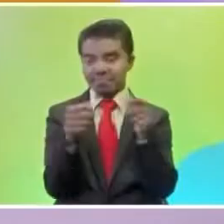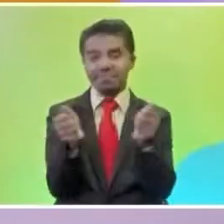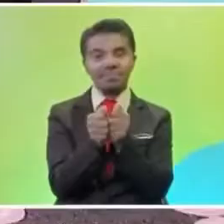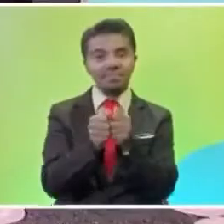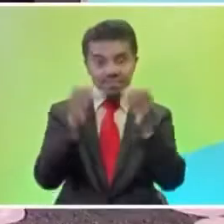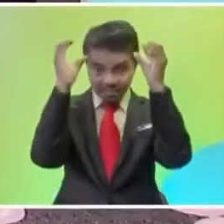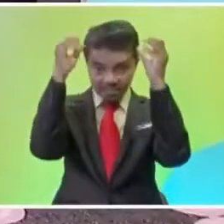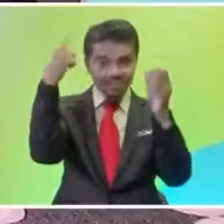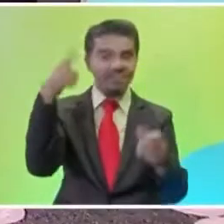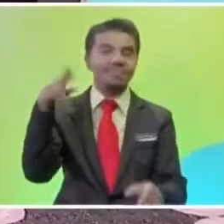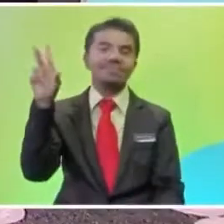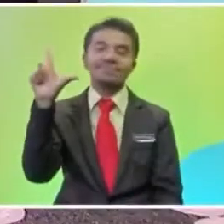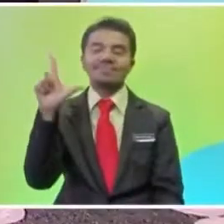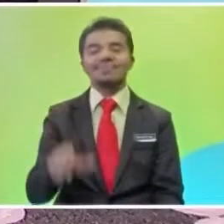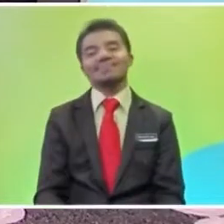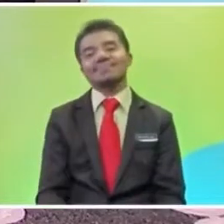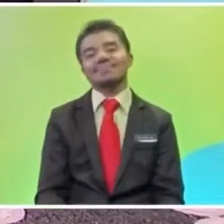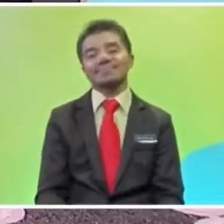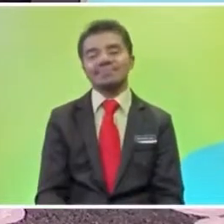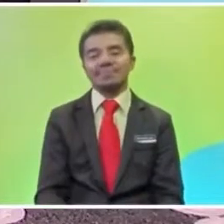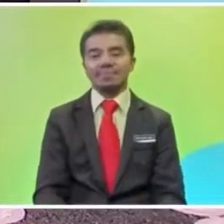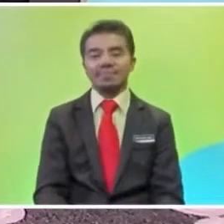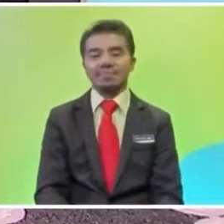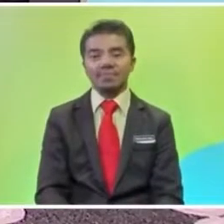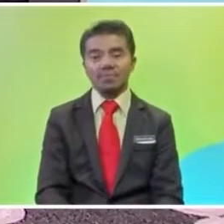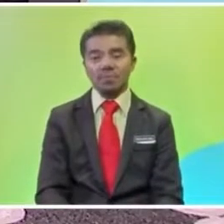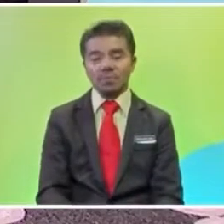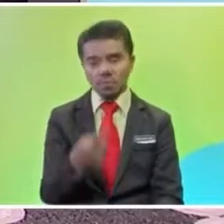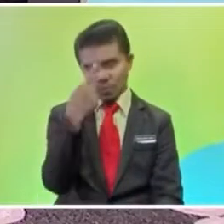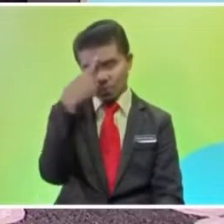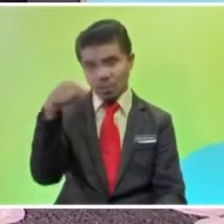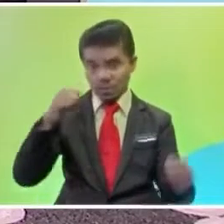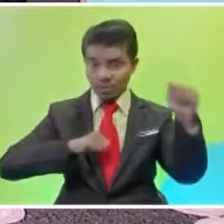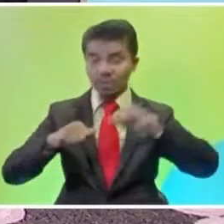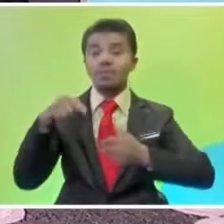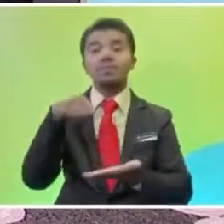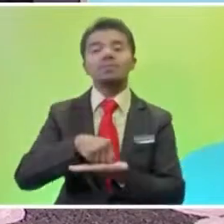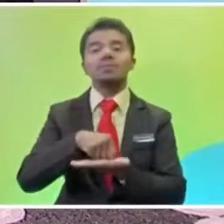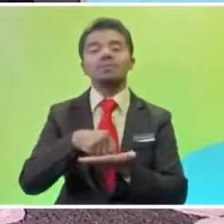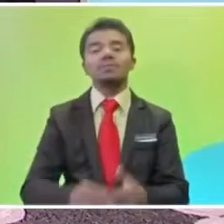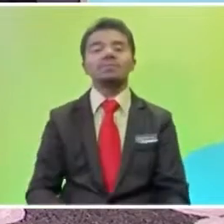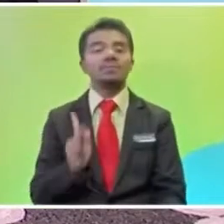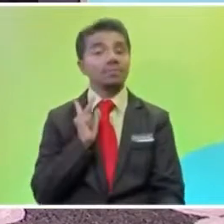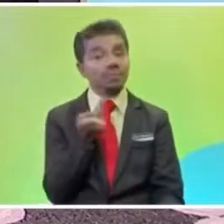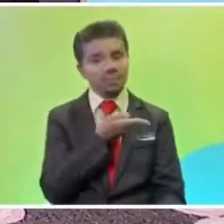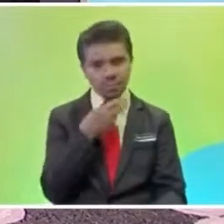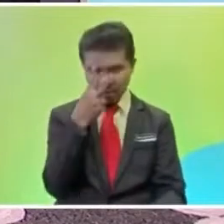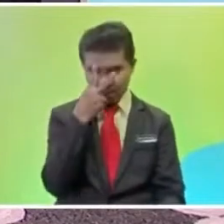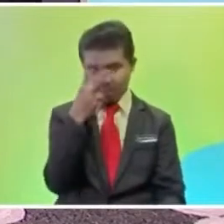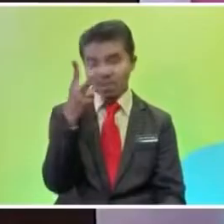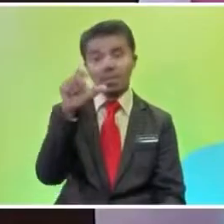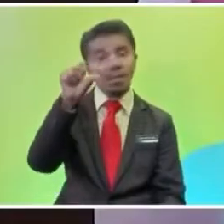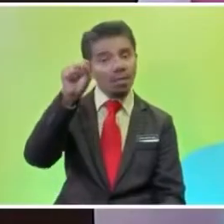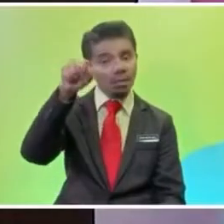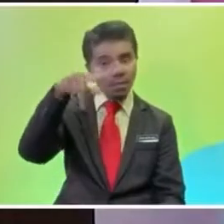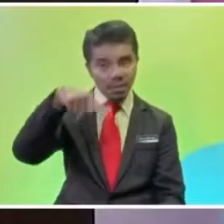Oke terima kasih kepada Irfan untuk saya menyanyi ini pula tidak fokus kepada SP kita yang seterusnya yaitu